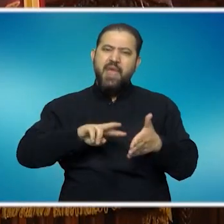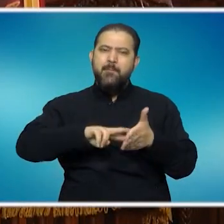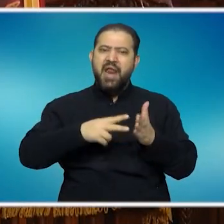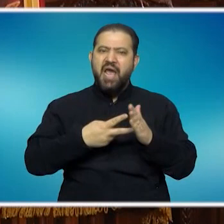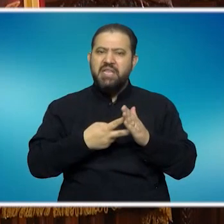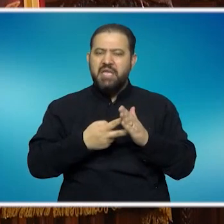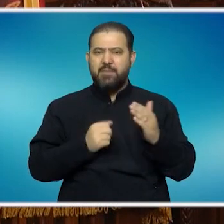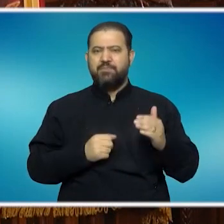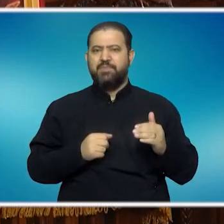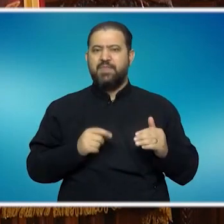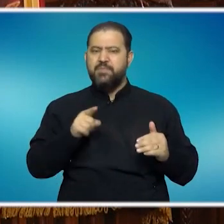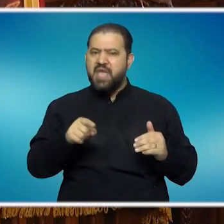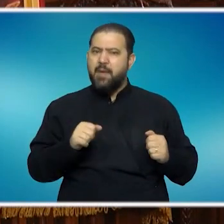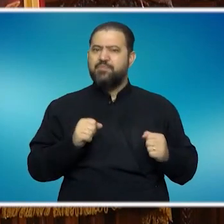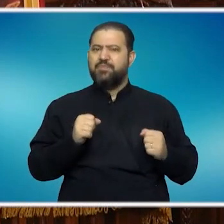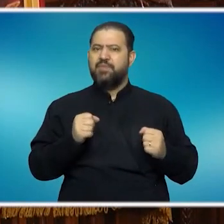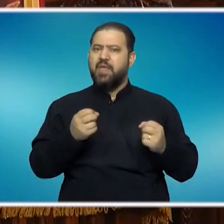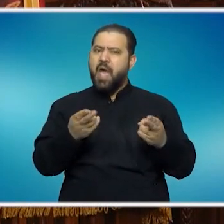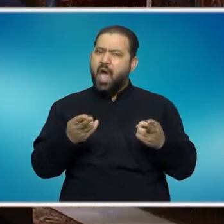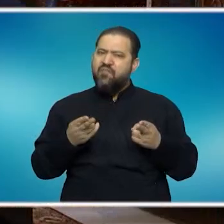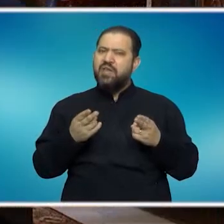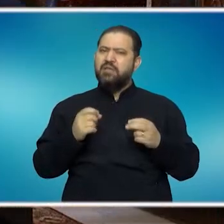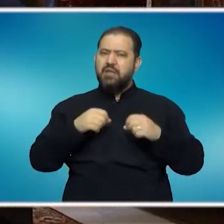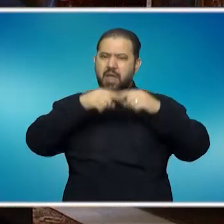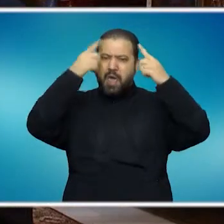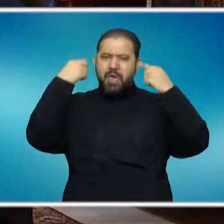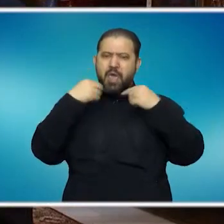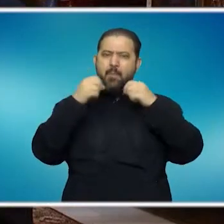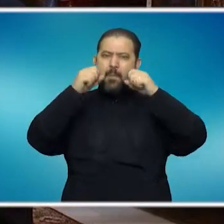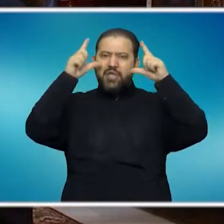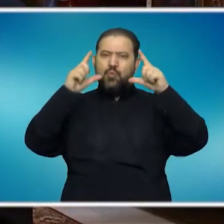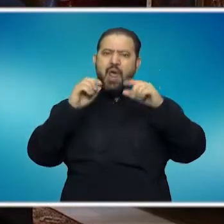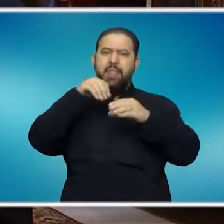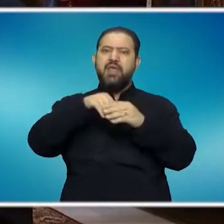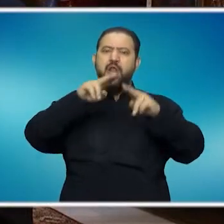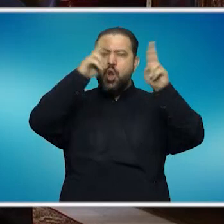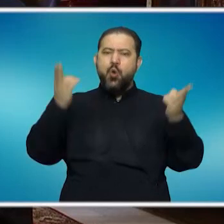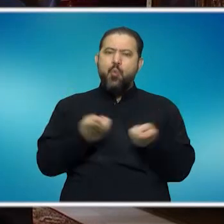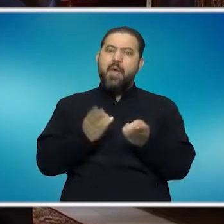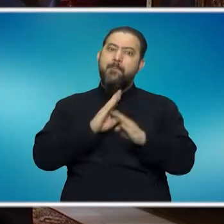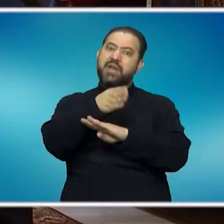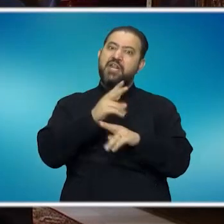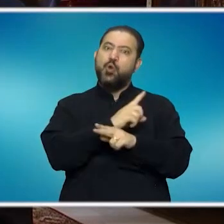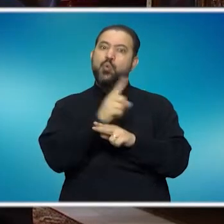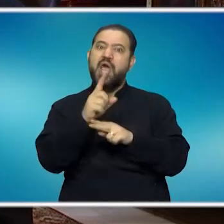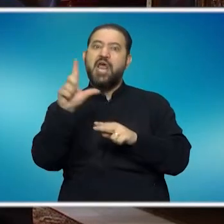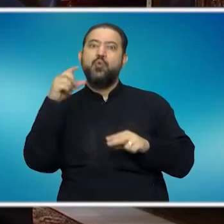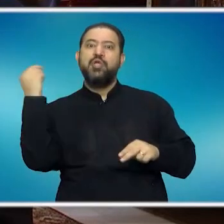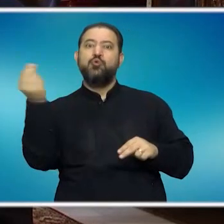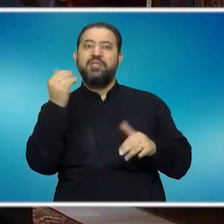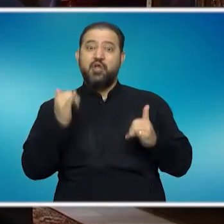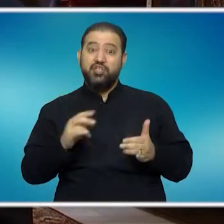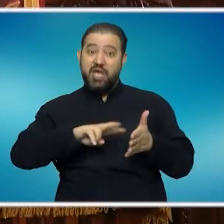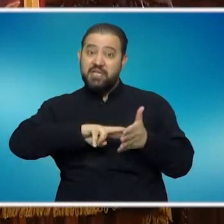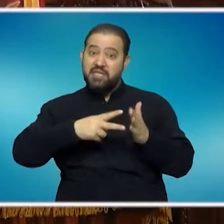de pregătire. Știm că, iată, a venit tot în chip minunat în lume prin lucrarea lui Dumnezeu și,